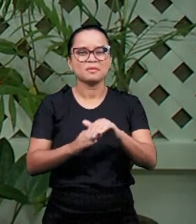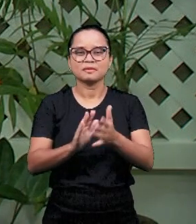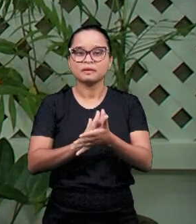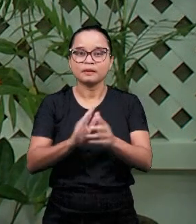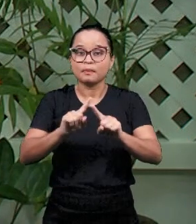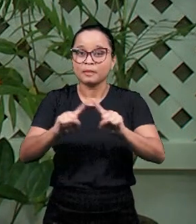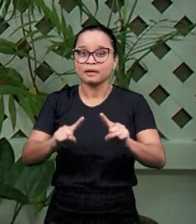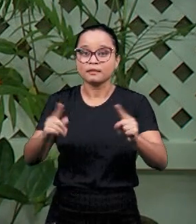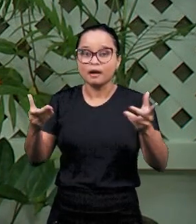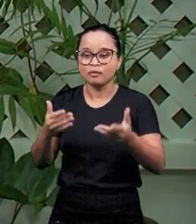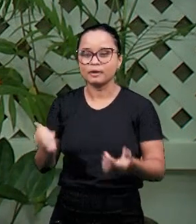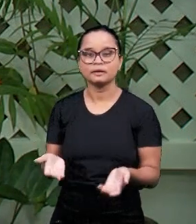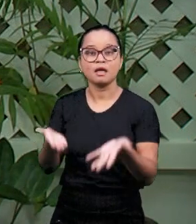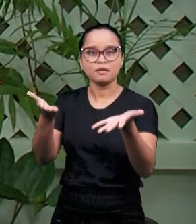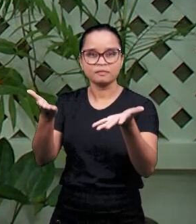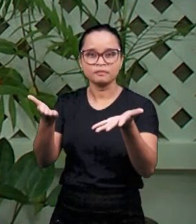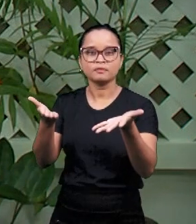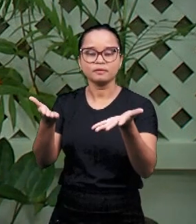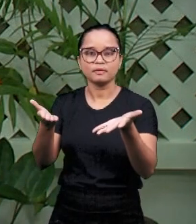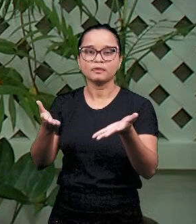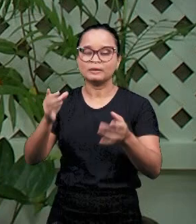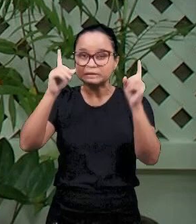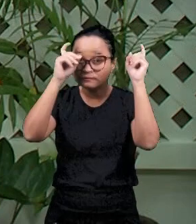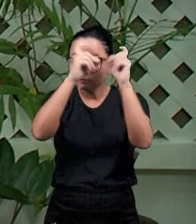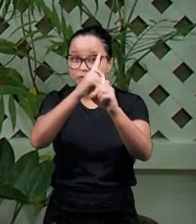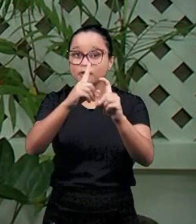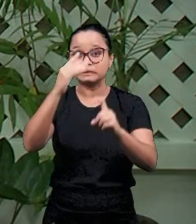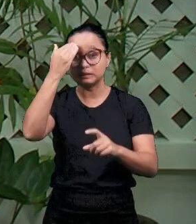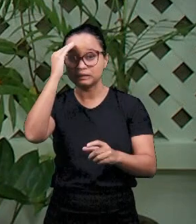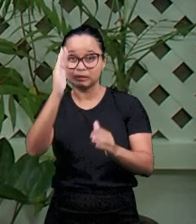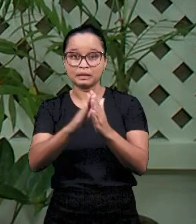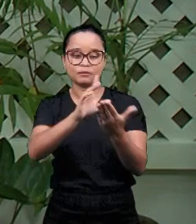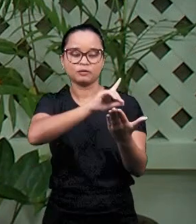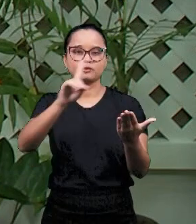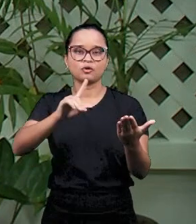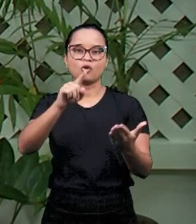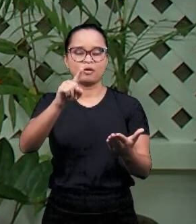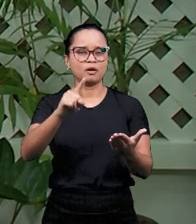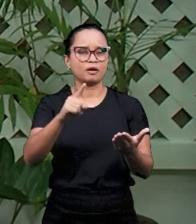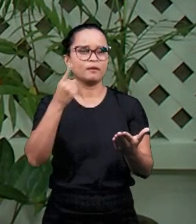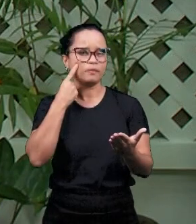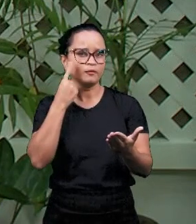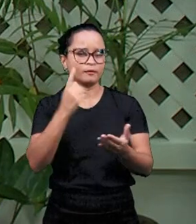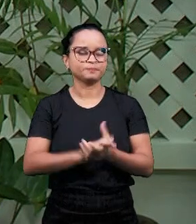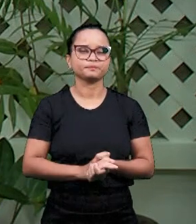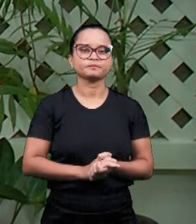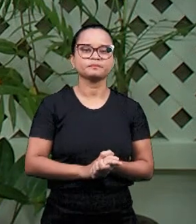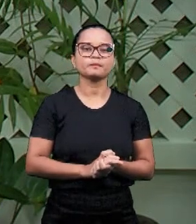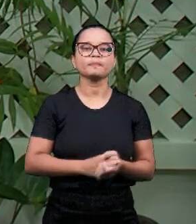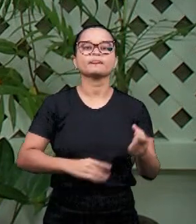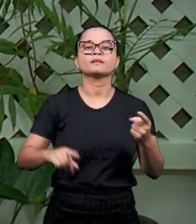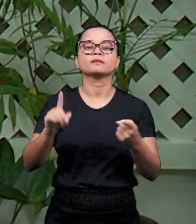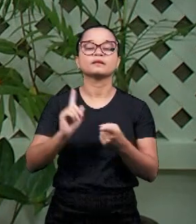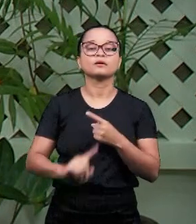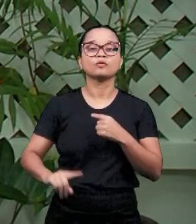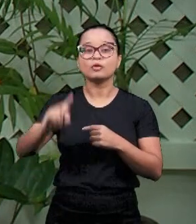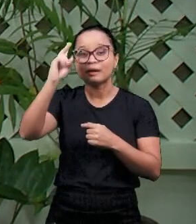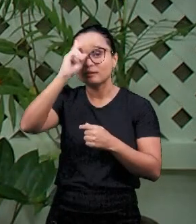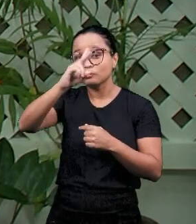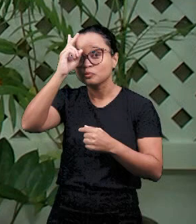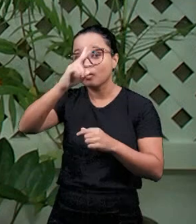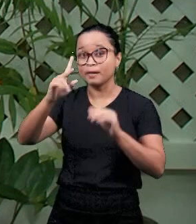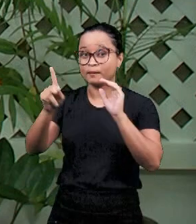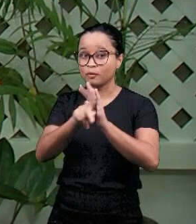ils sont encouragés, ils ont quelques difficultés de comprendre. Oui bien, vous prenez un côté historique